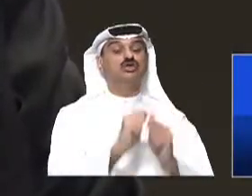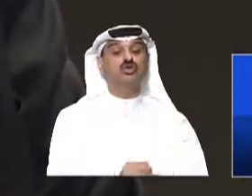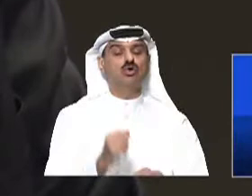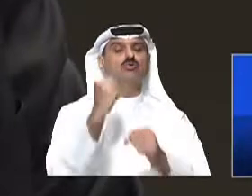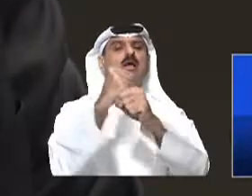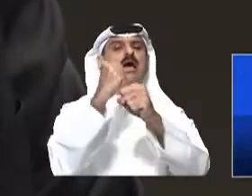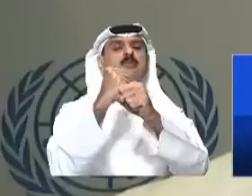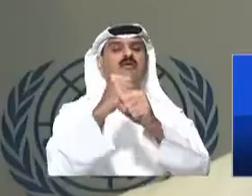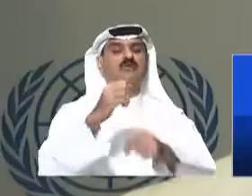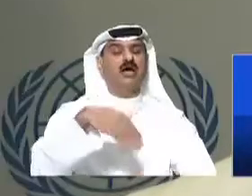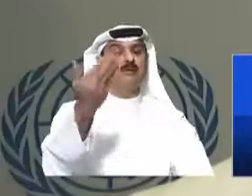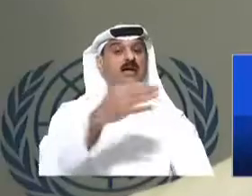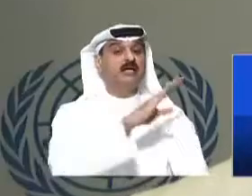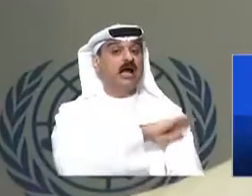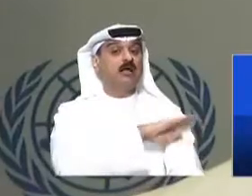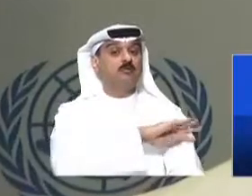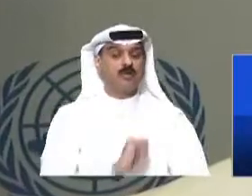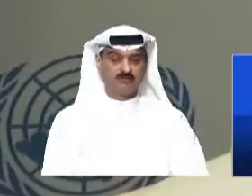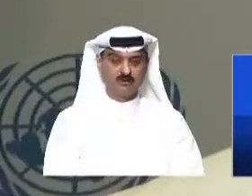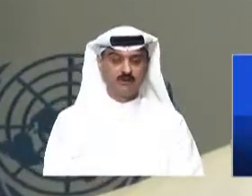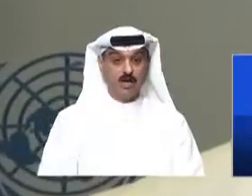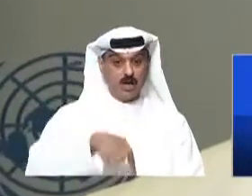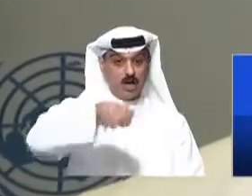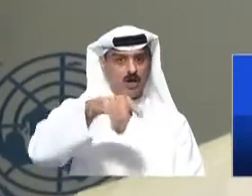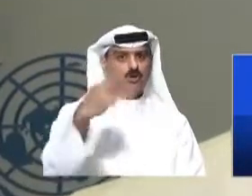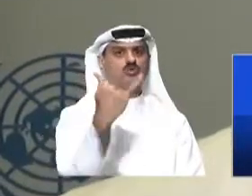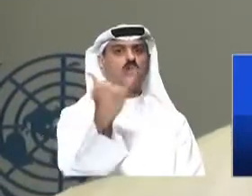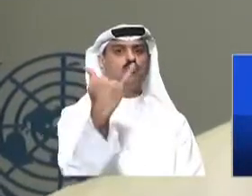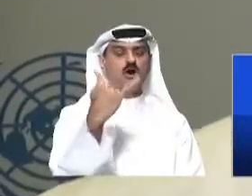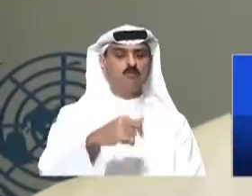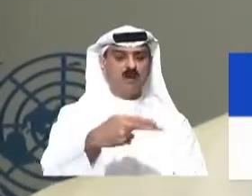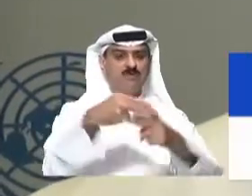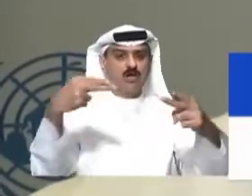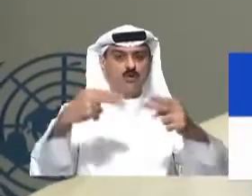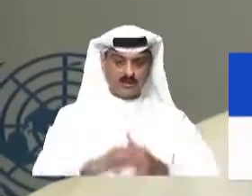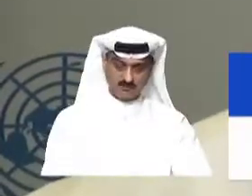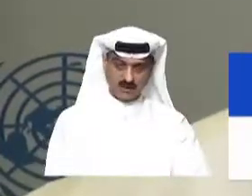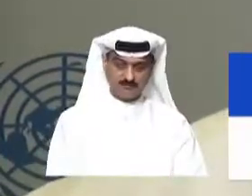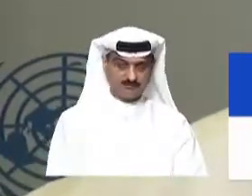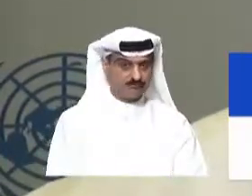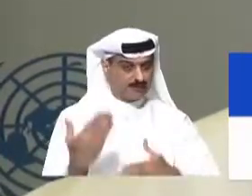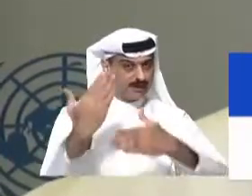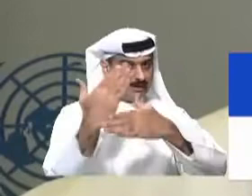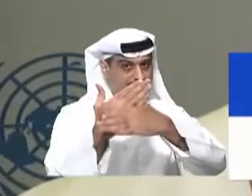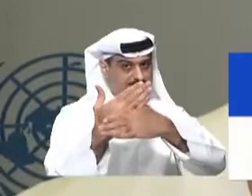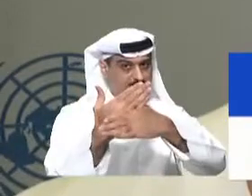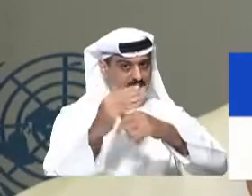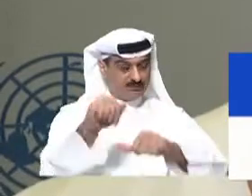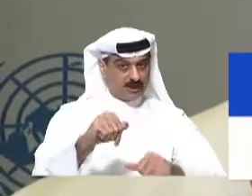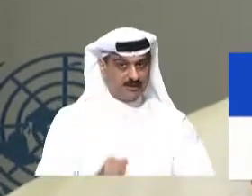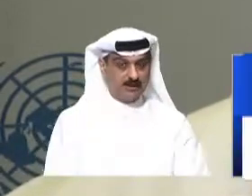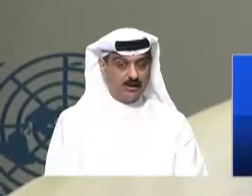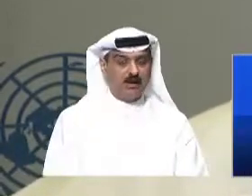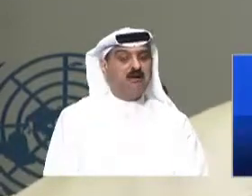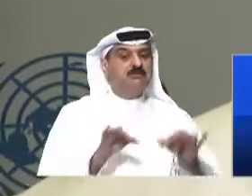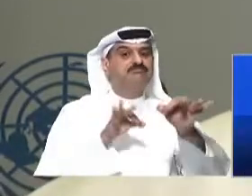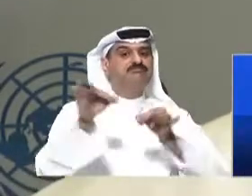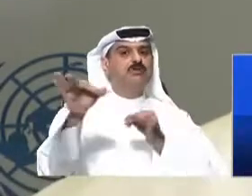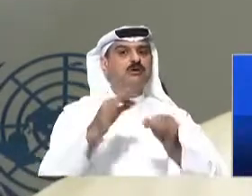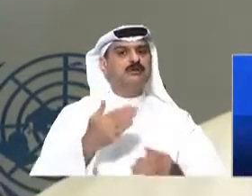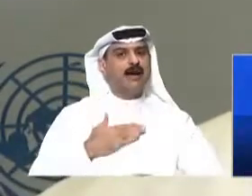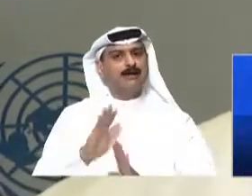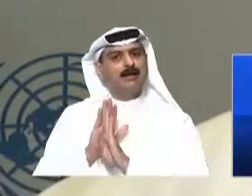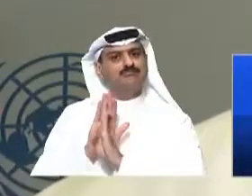والدولية. هذه من أهم الخطوات اللي فو خذتها، لأن إذا إحنا استراتيجيتنا دعم